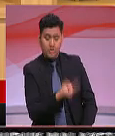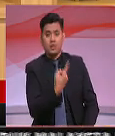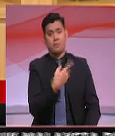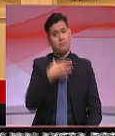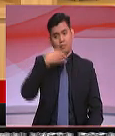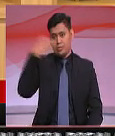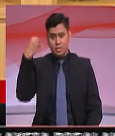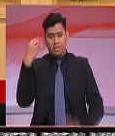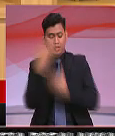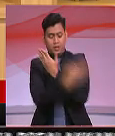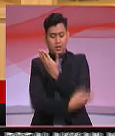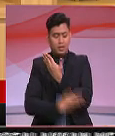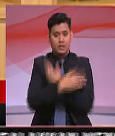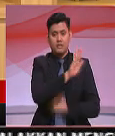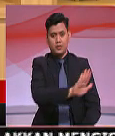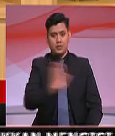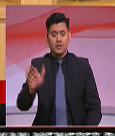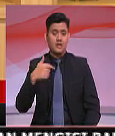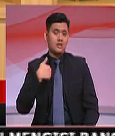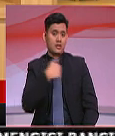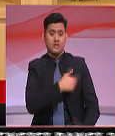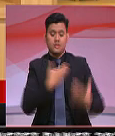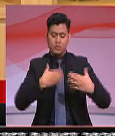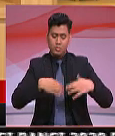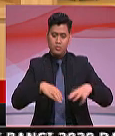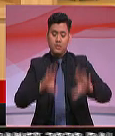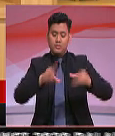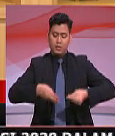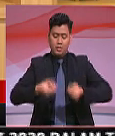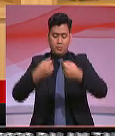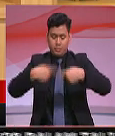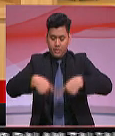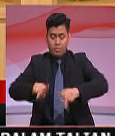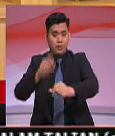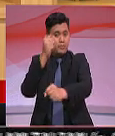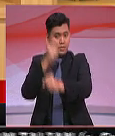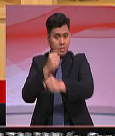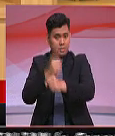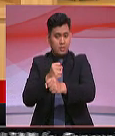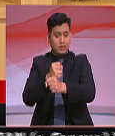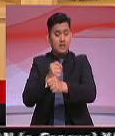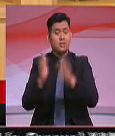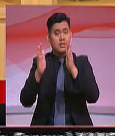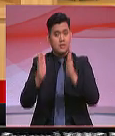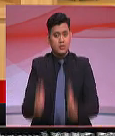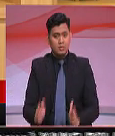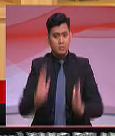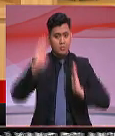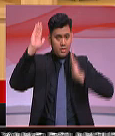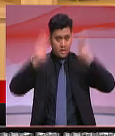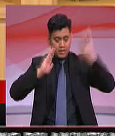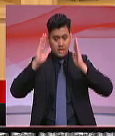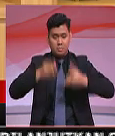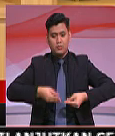cuba upgradekan dan tambahkan kemahiran rakyat tempatan dengan bajet yang diumumkan baru ini untuk mengambil